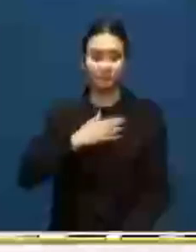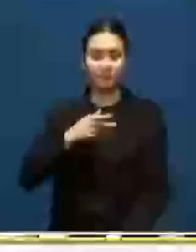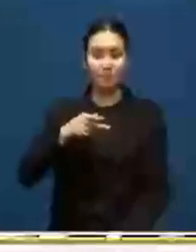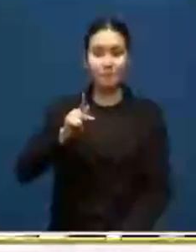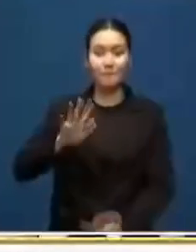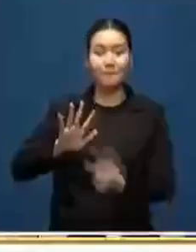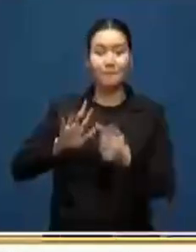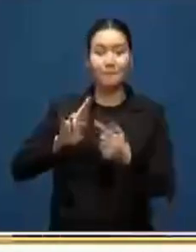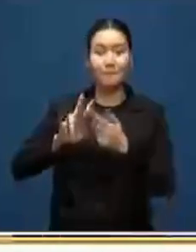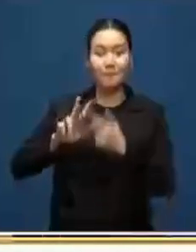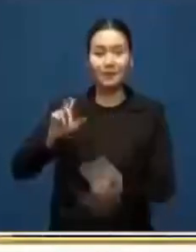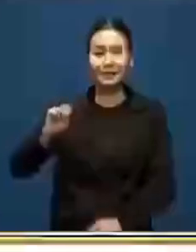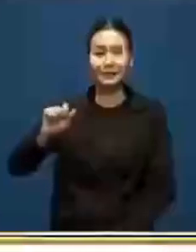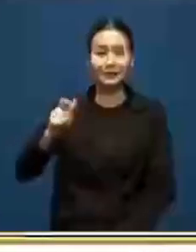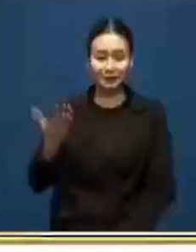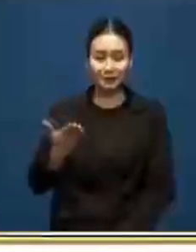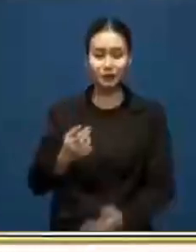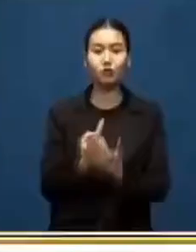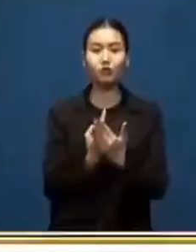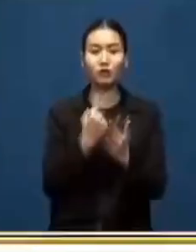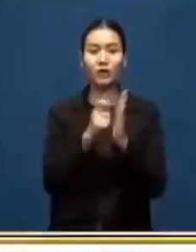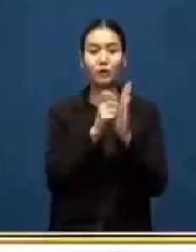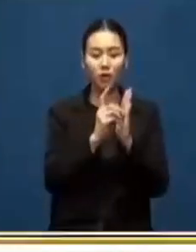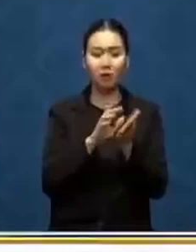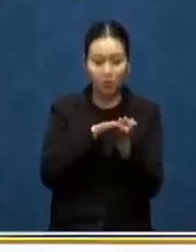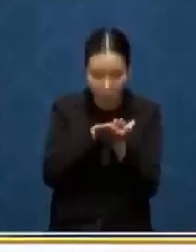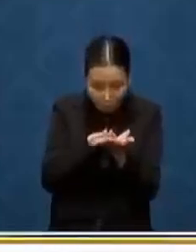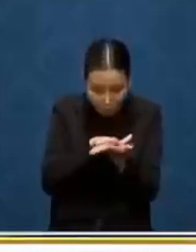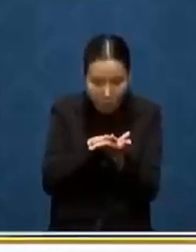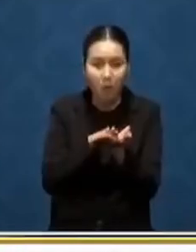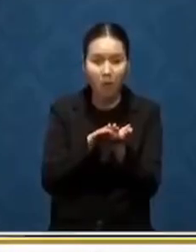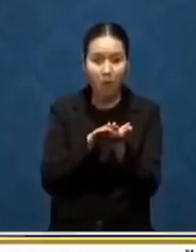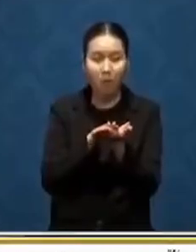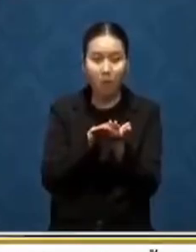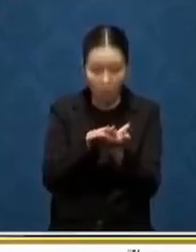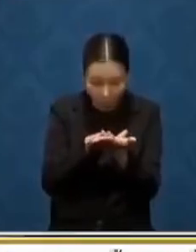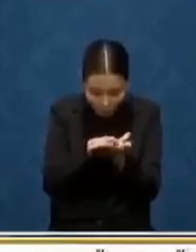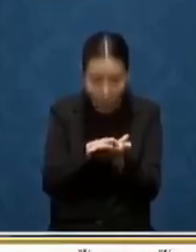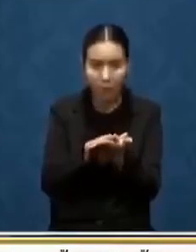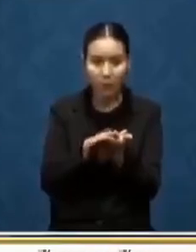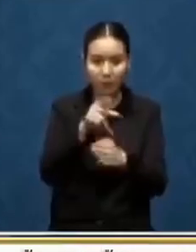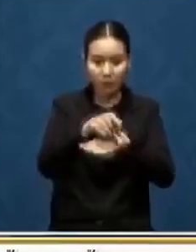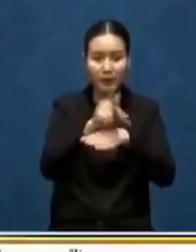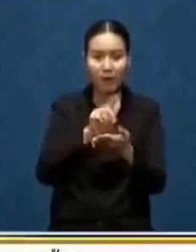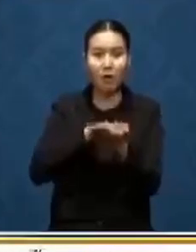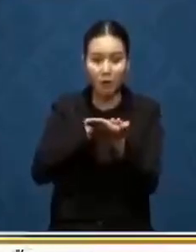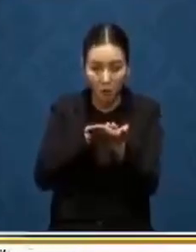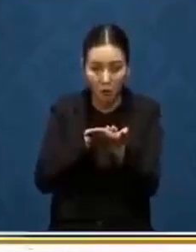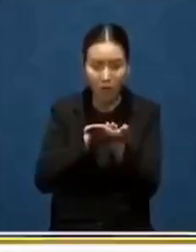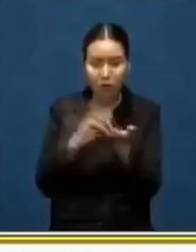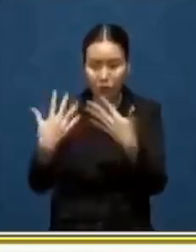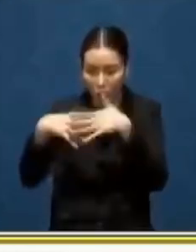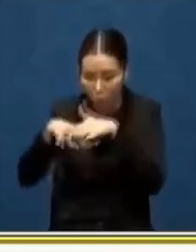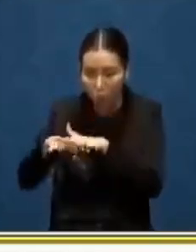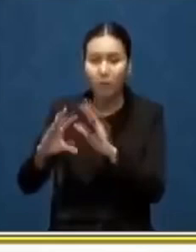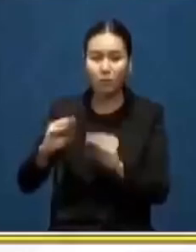ศักดิ์นะครับผู้แทนราษฎรปทุมธานีเขต7ต้องขออภัยท่านประธานเป็นอย่างยิ่งนะครับแล้วก็ขออภัยผู้ร่วมสภาด้วย